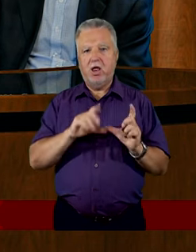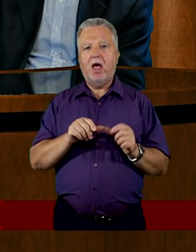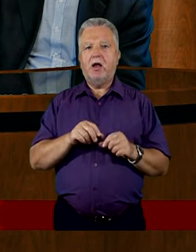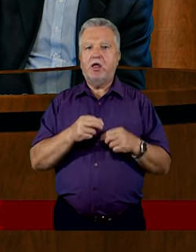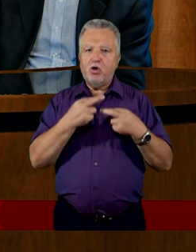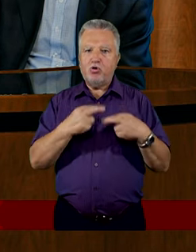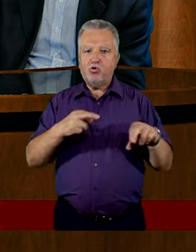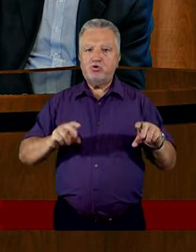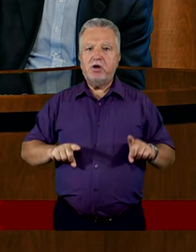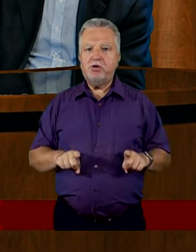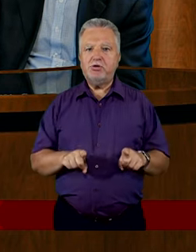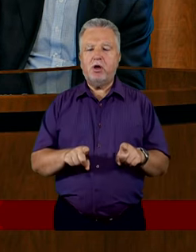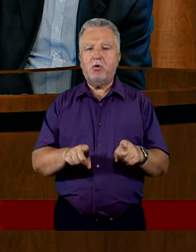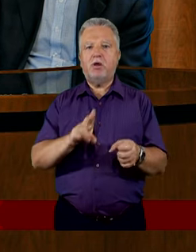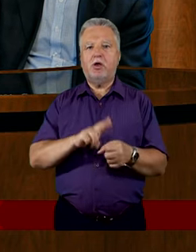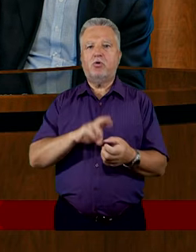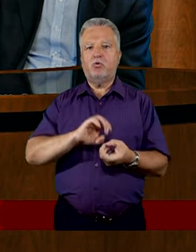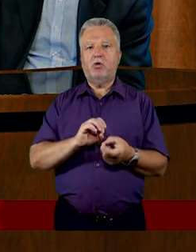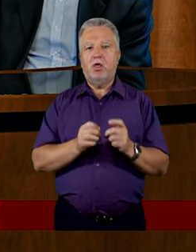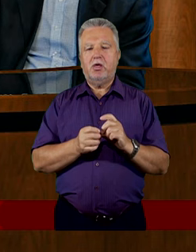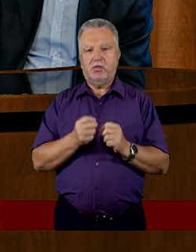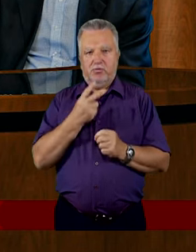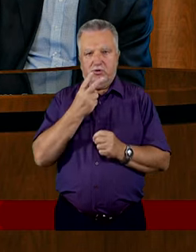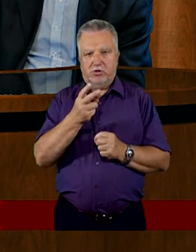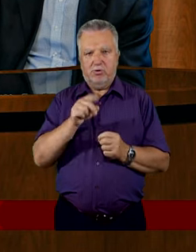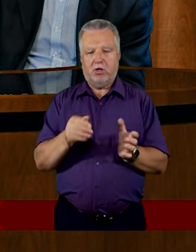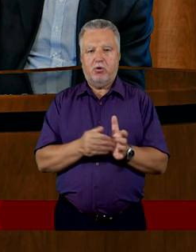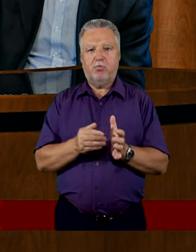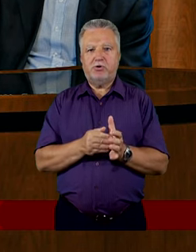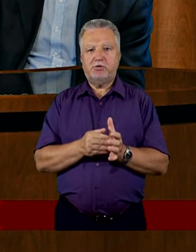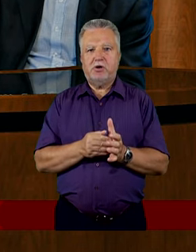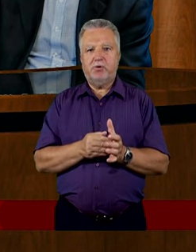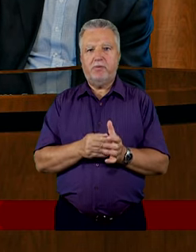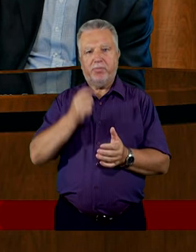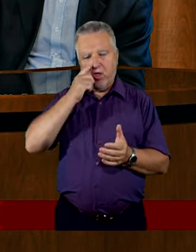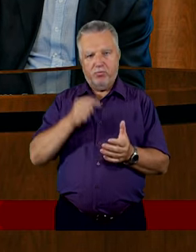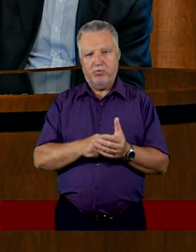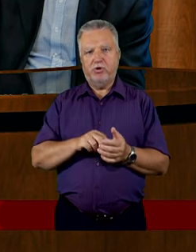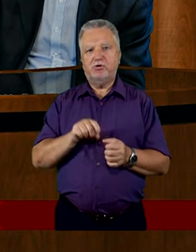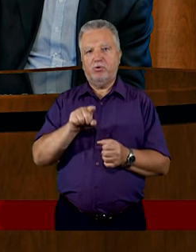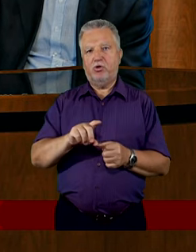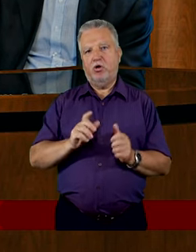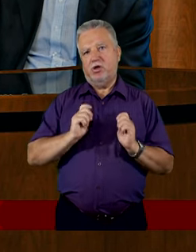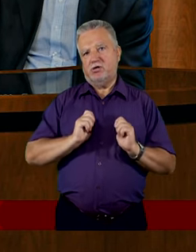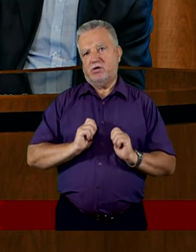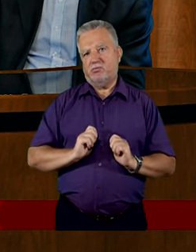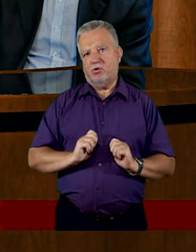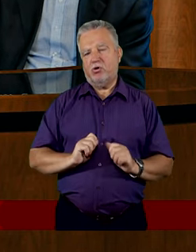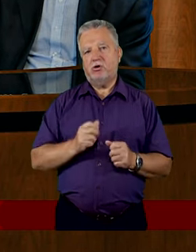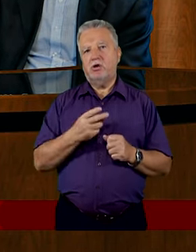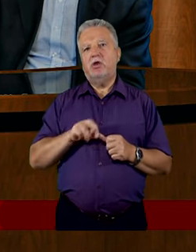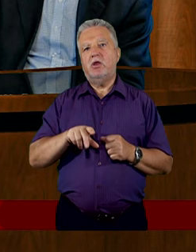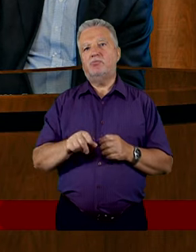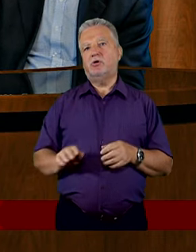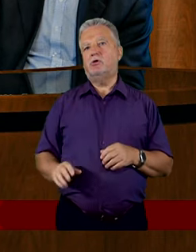różne formy działania, które gdy widzimy taką potrzebę, no to powinniśmy to zaspokoić, a nie przejść